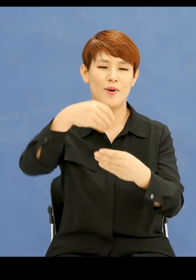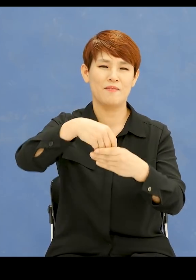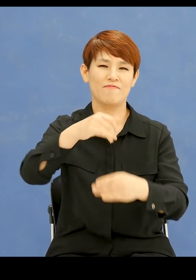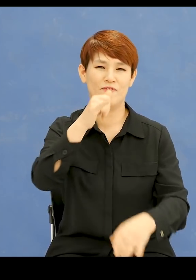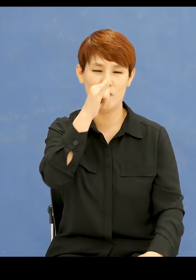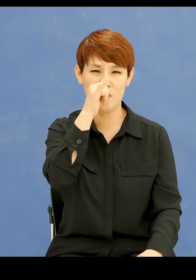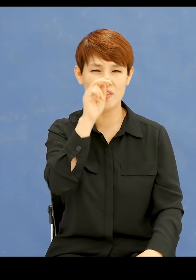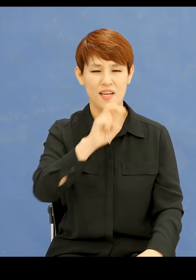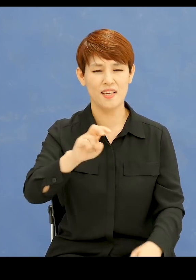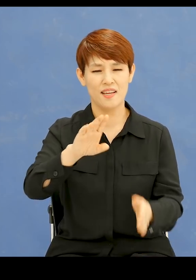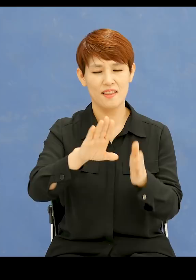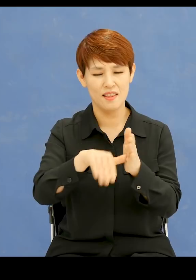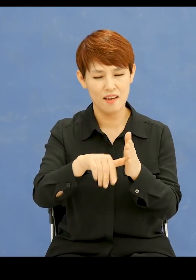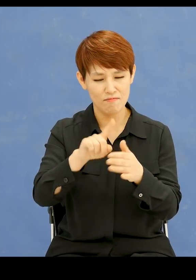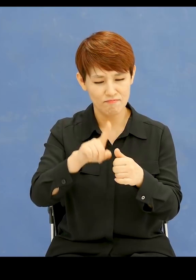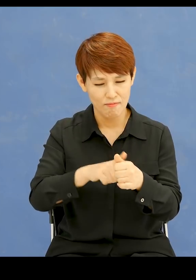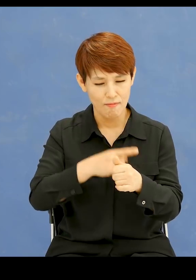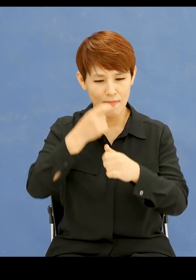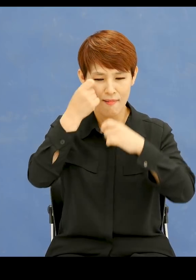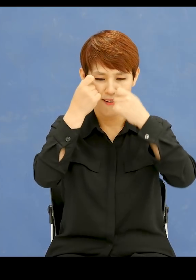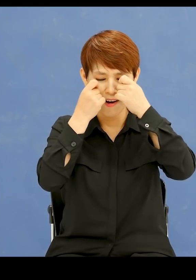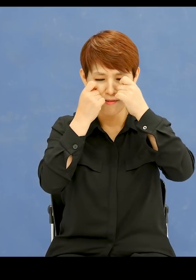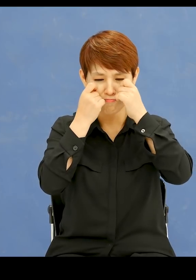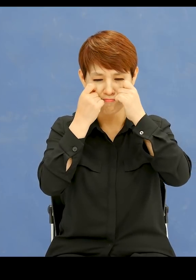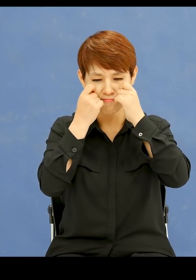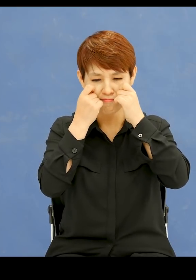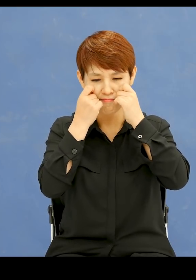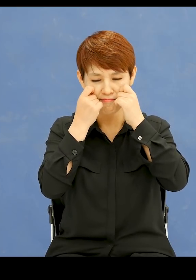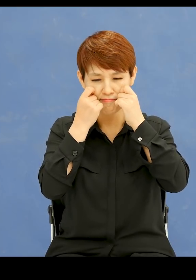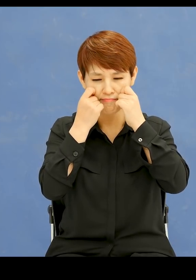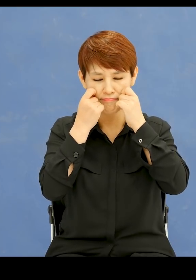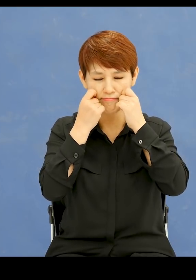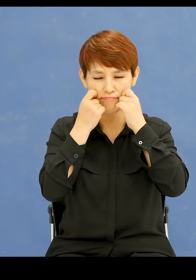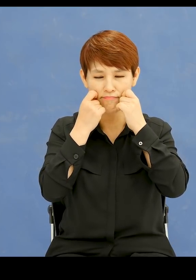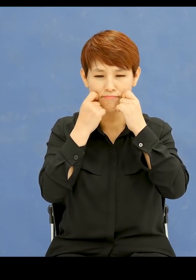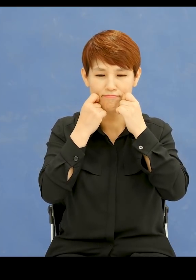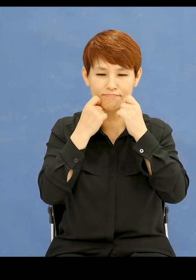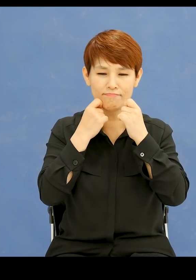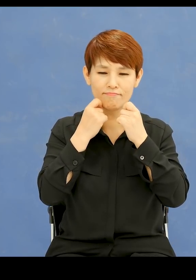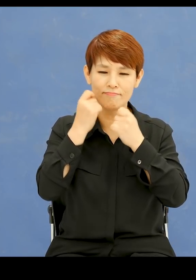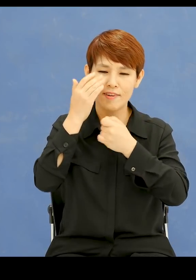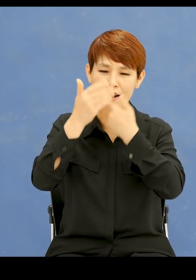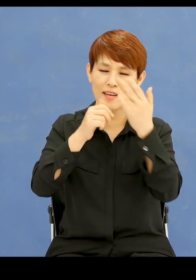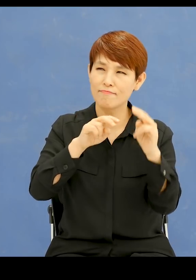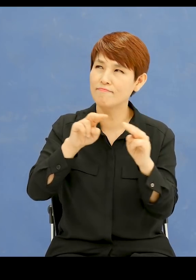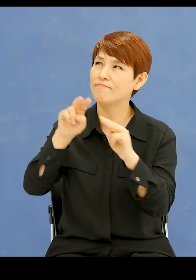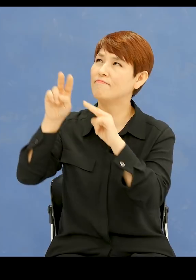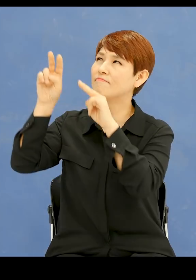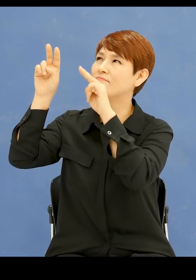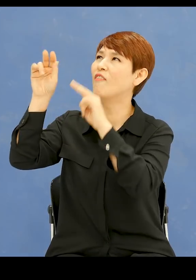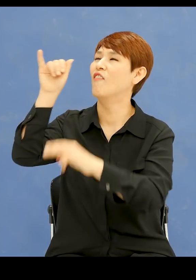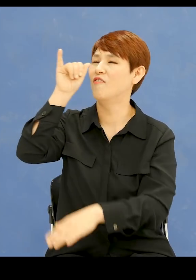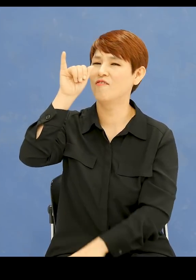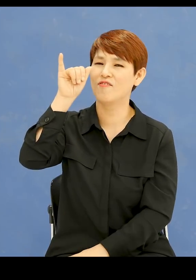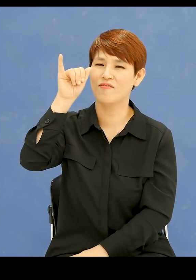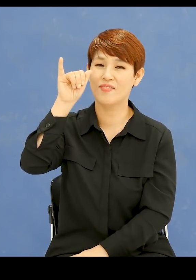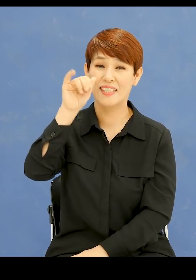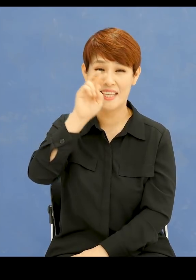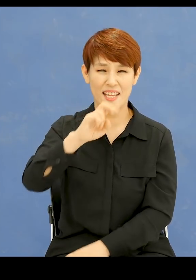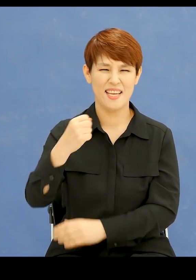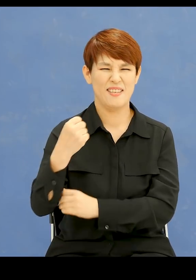우리가 이 찬양을 부를 때마다 나도 모르게 눈물이 나고 나도 모르게 하늘을 바라보게 됐던 것이 아닌가 이런 생각이 들었어요. 분명히 찬양에는 그런 힘이